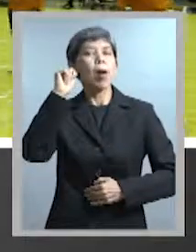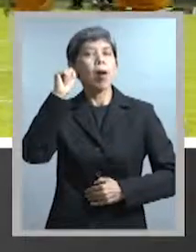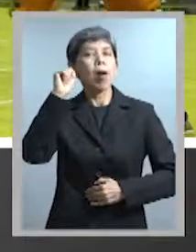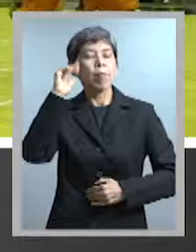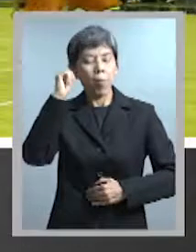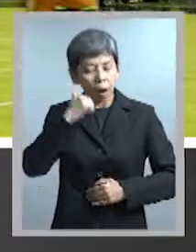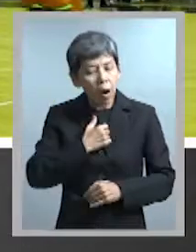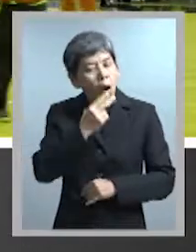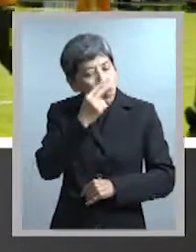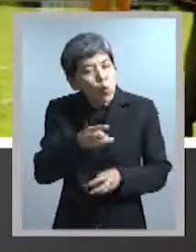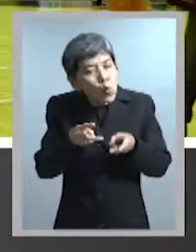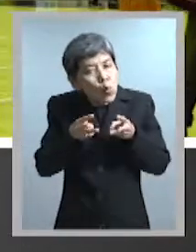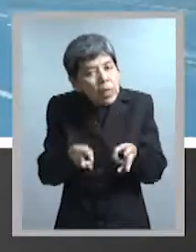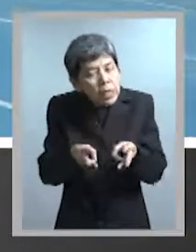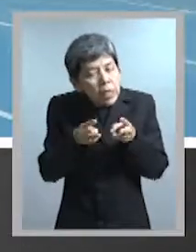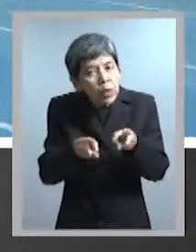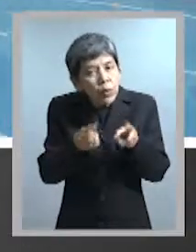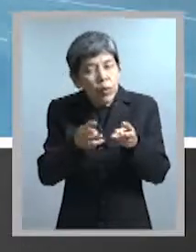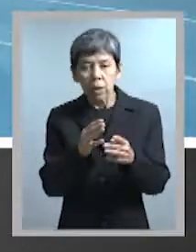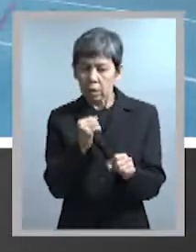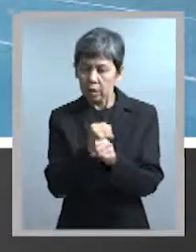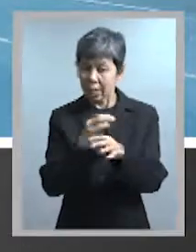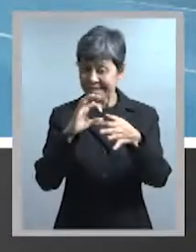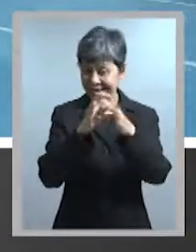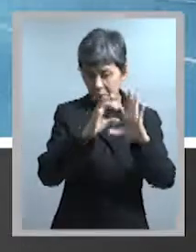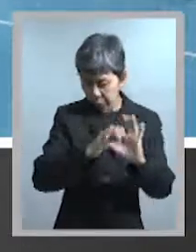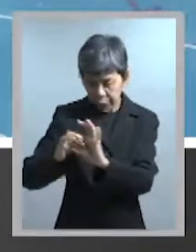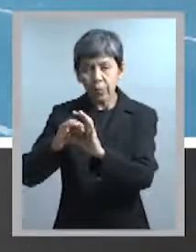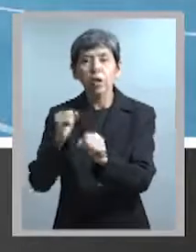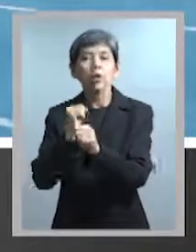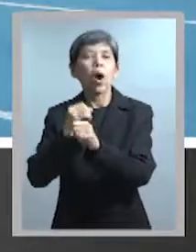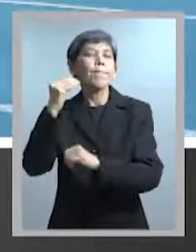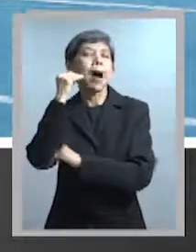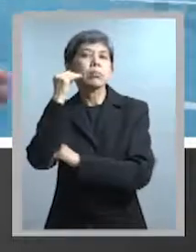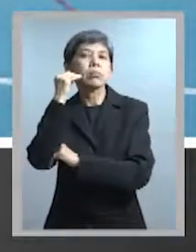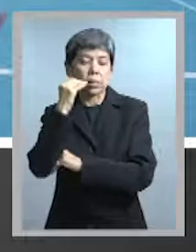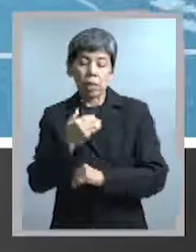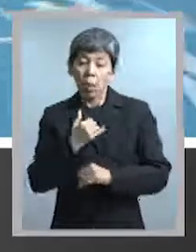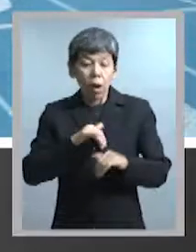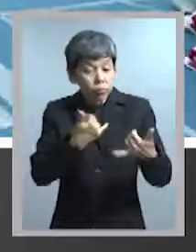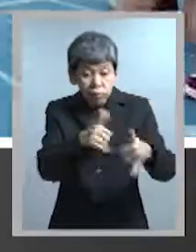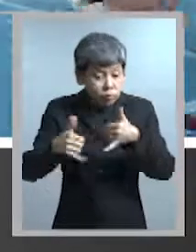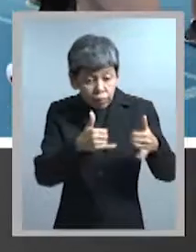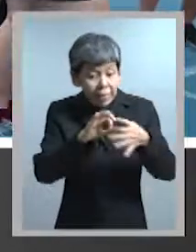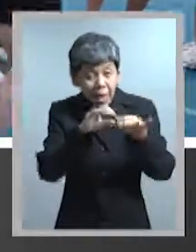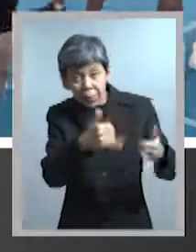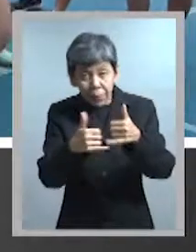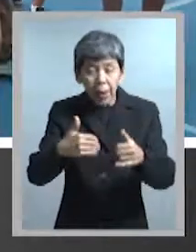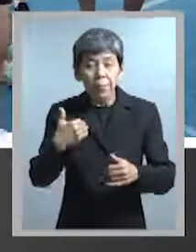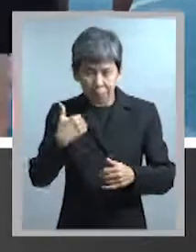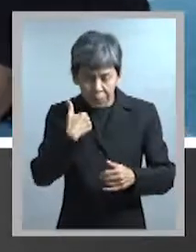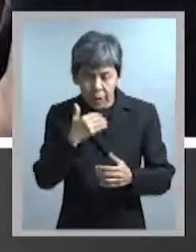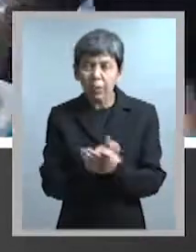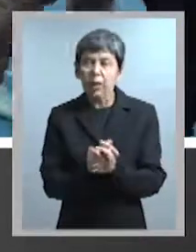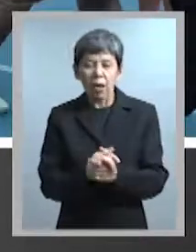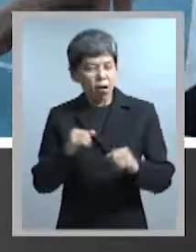คุณพ่อคุณแม่ครับเข้าใจวิธีการนะครับในการนำกีฬาไปใช้กับลูกที่บ้าน ครับ เพราะตอนที่เขาลงสนามแข่งขันเนี่ย